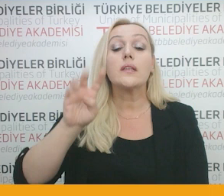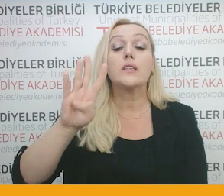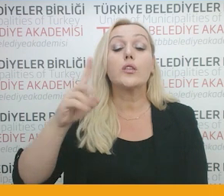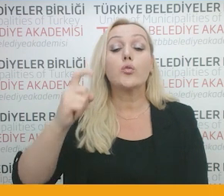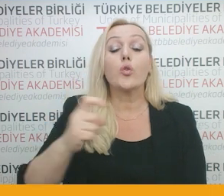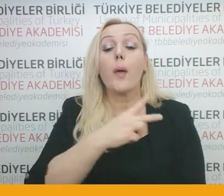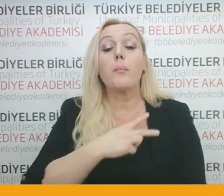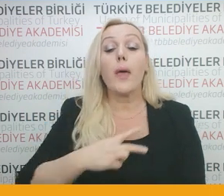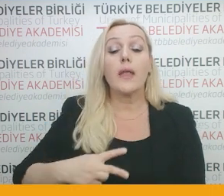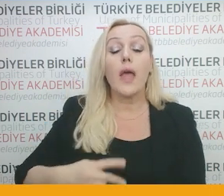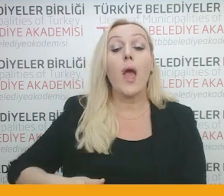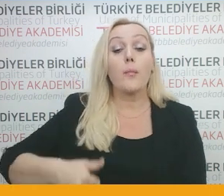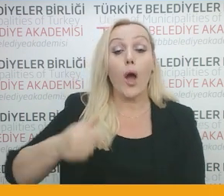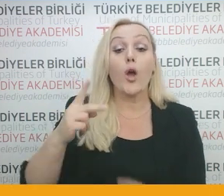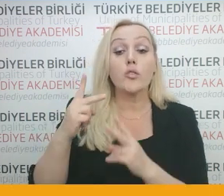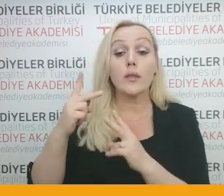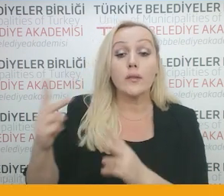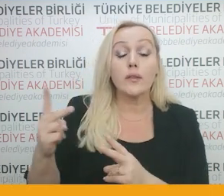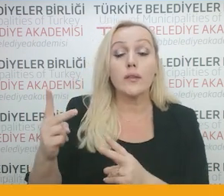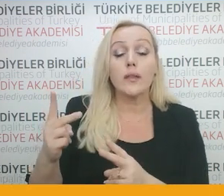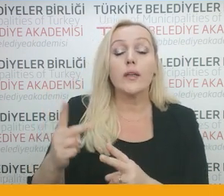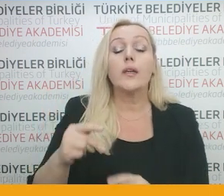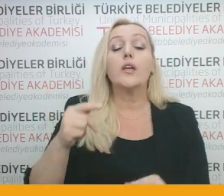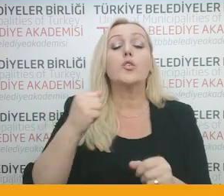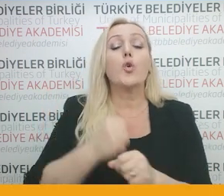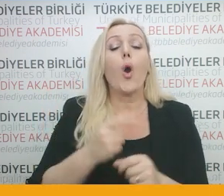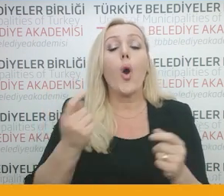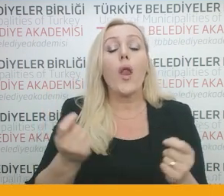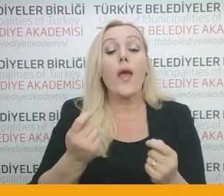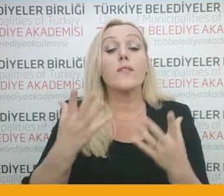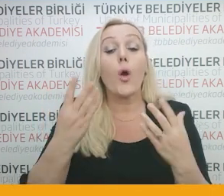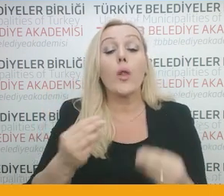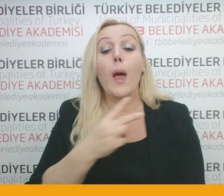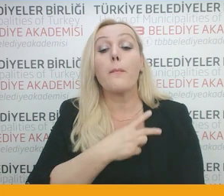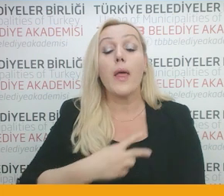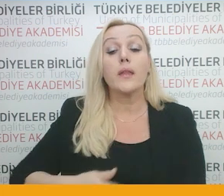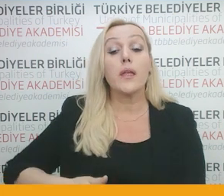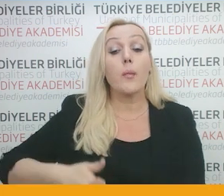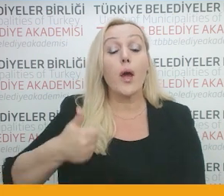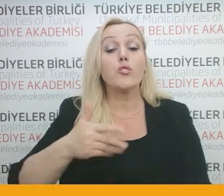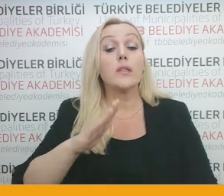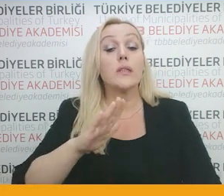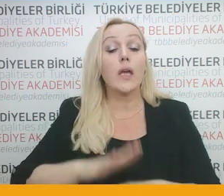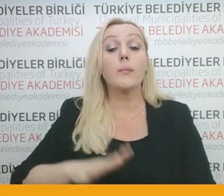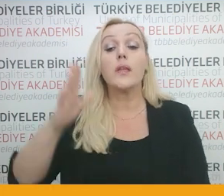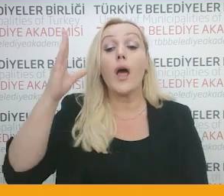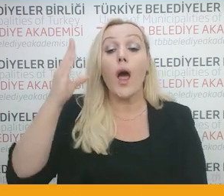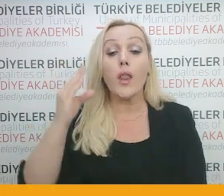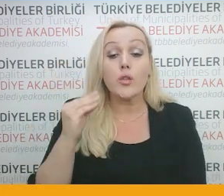belediye başkanına aittir. Asarten atamanın görevde bulunan belediye başkanı tarafından yapıldığı anlaşılmaktadır.